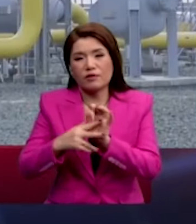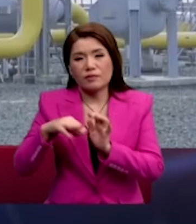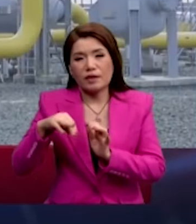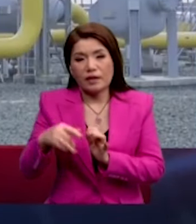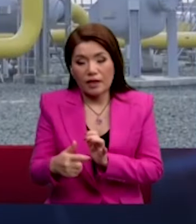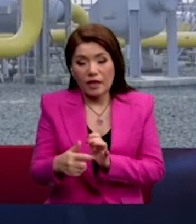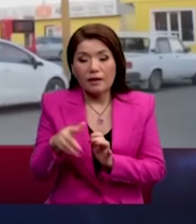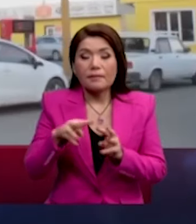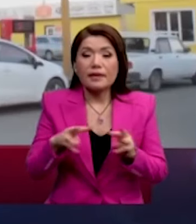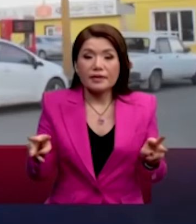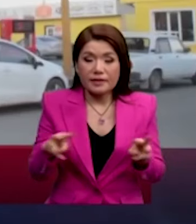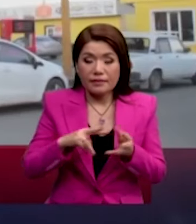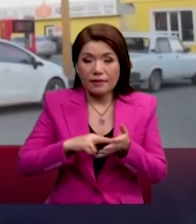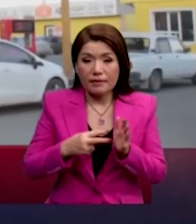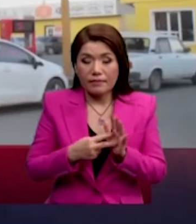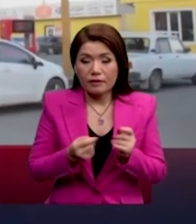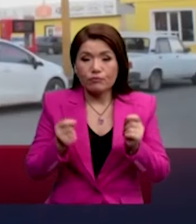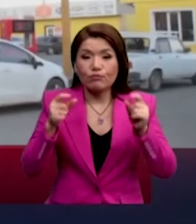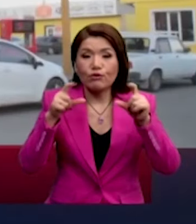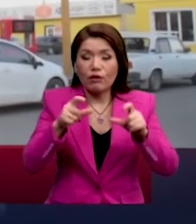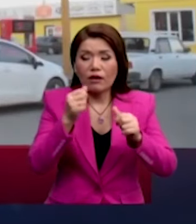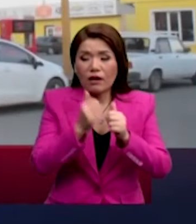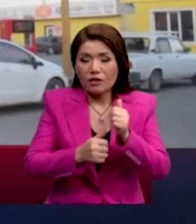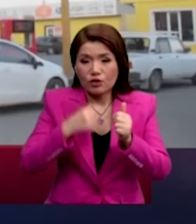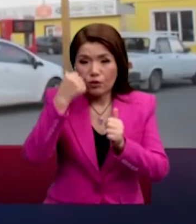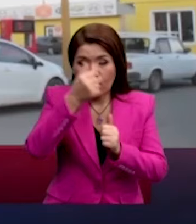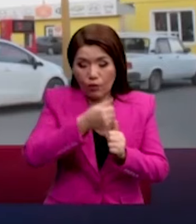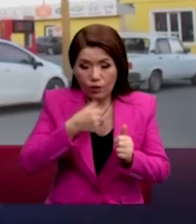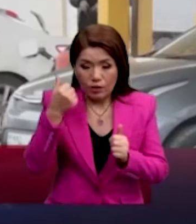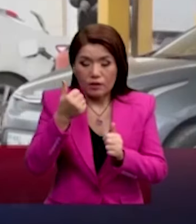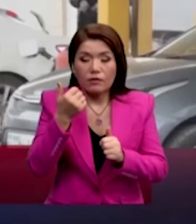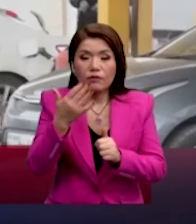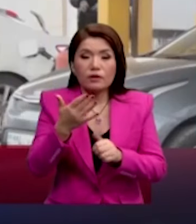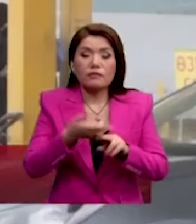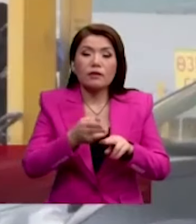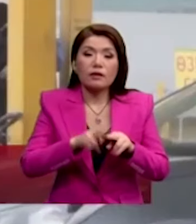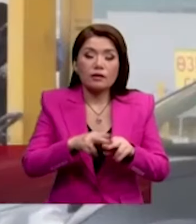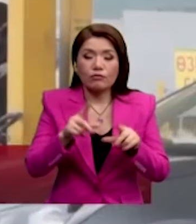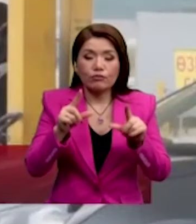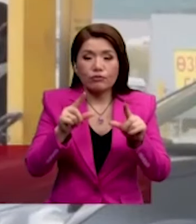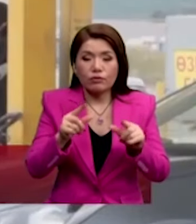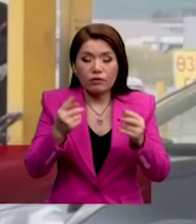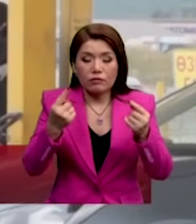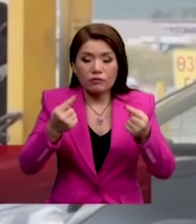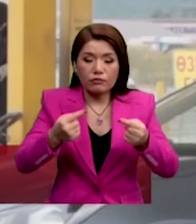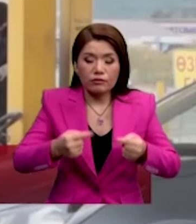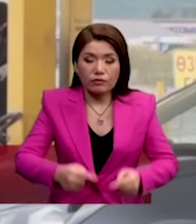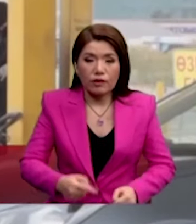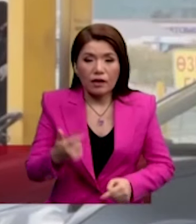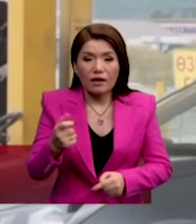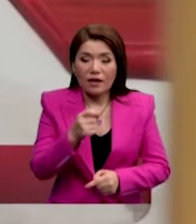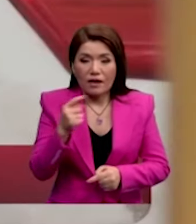тенге. Причем в министерстве планируют повышать цену каждый год. Тем не менее, отрасль несет убытки, а добыча сжиженного